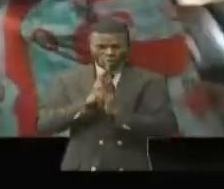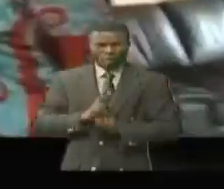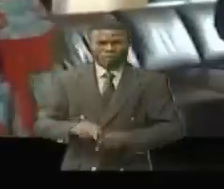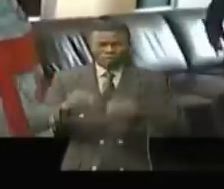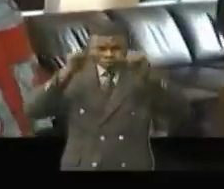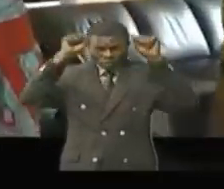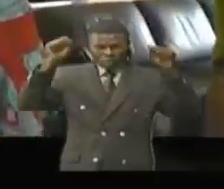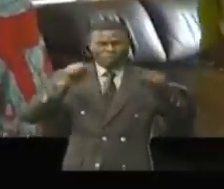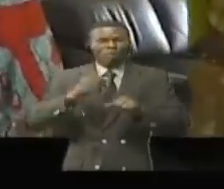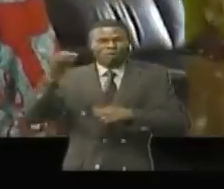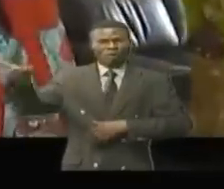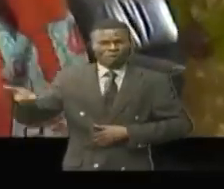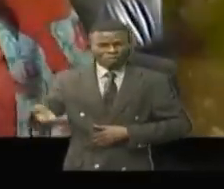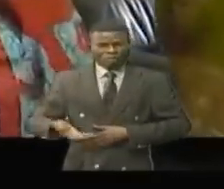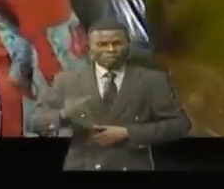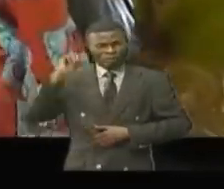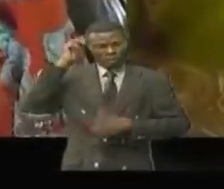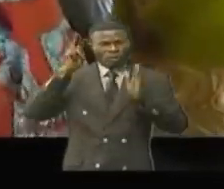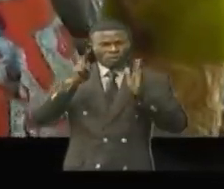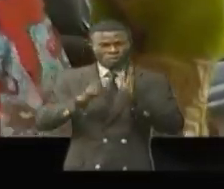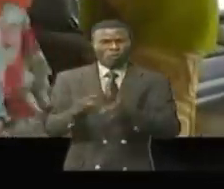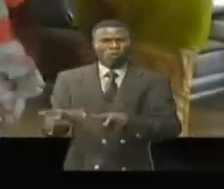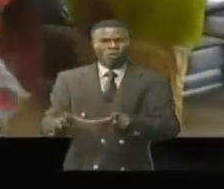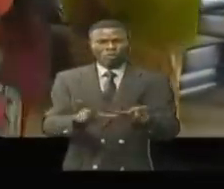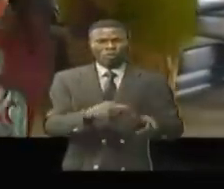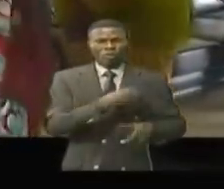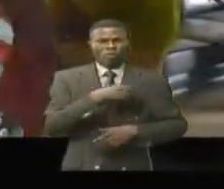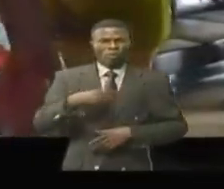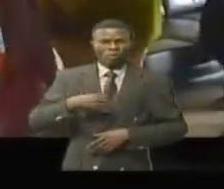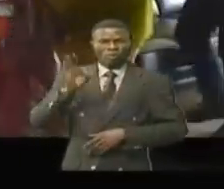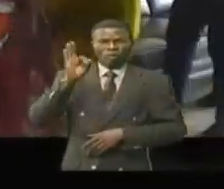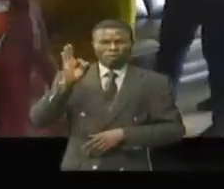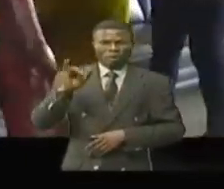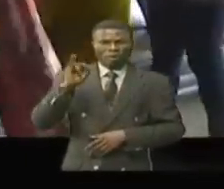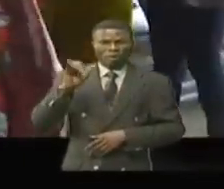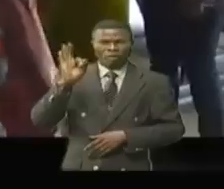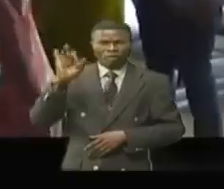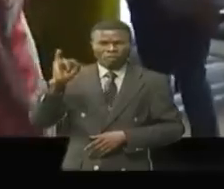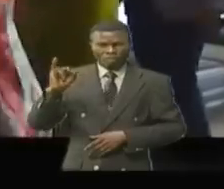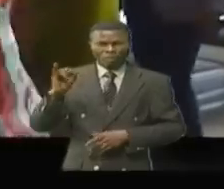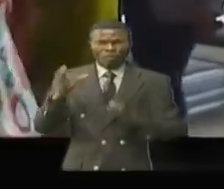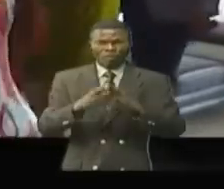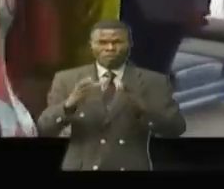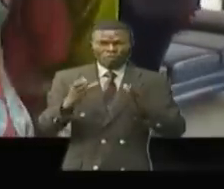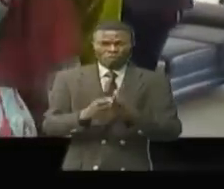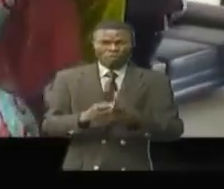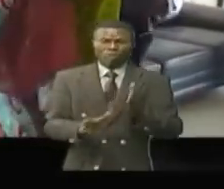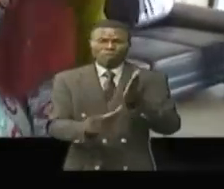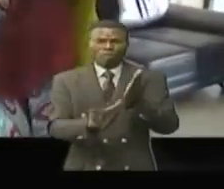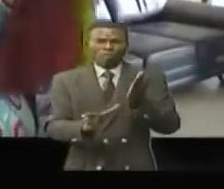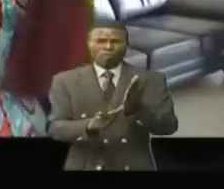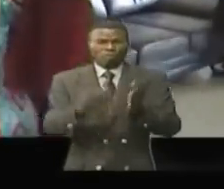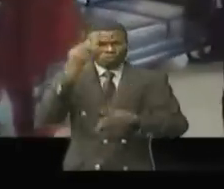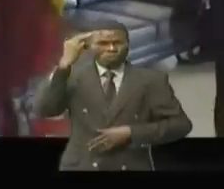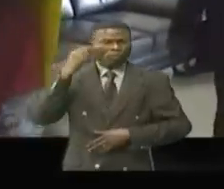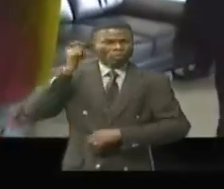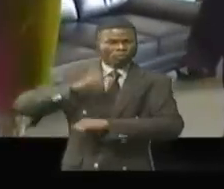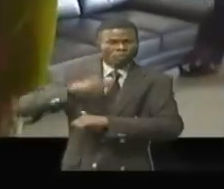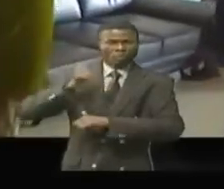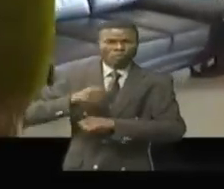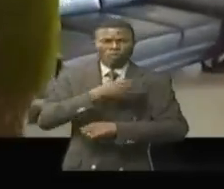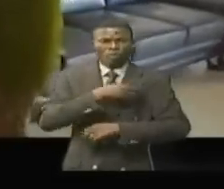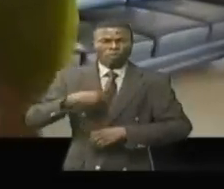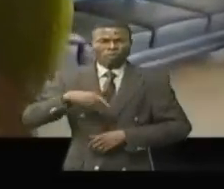été salué par le gouverneur de Lualaba, Madame Fifi Masuka, en compagnie de la ministre de la Justice, Rose